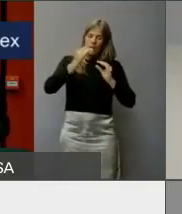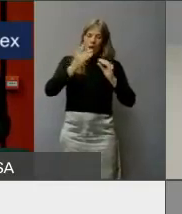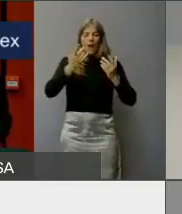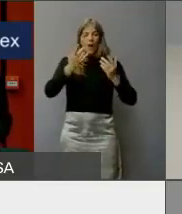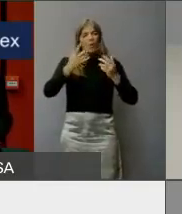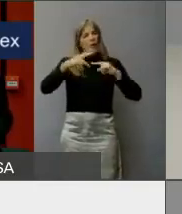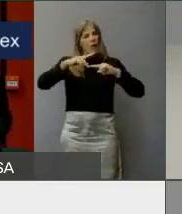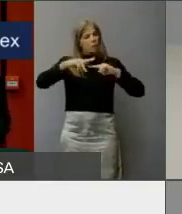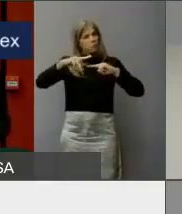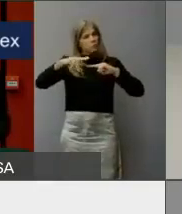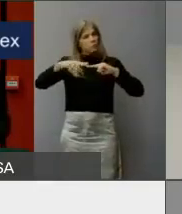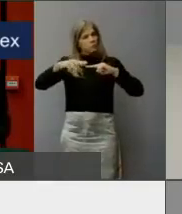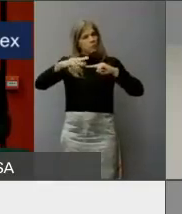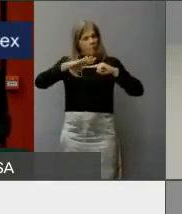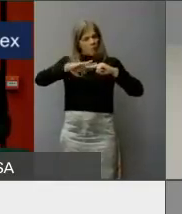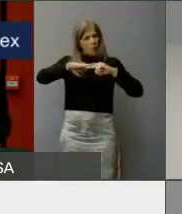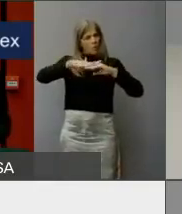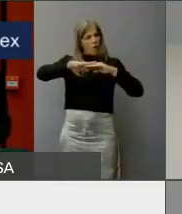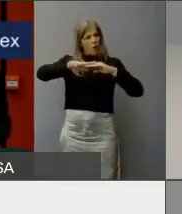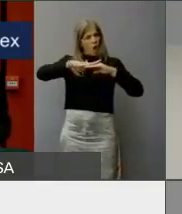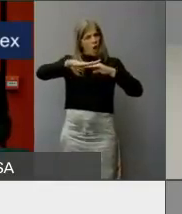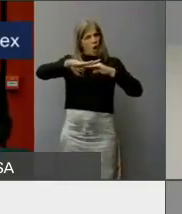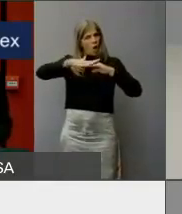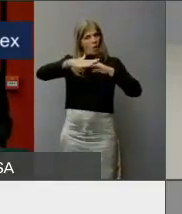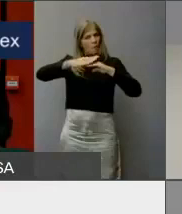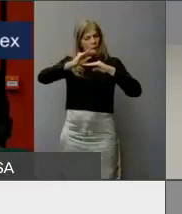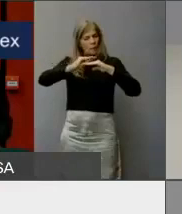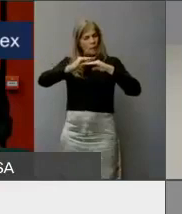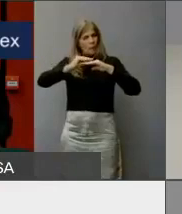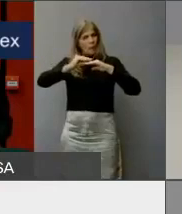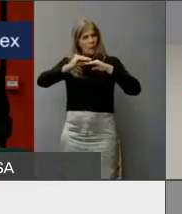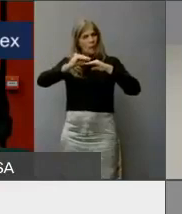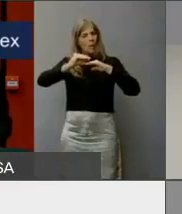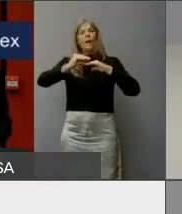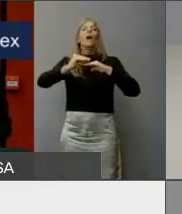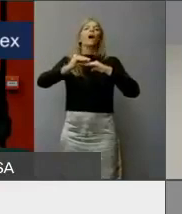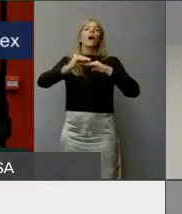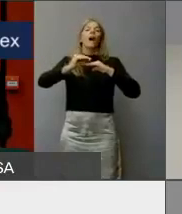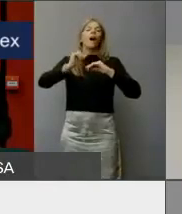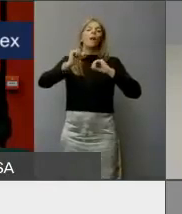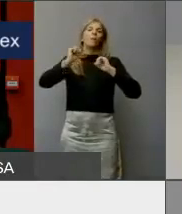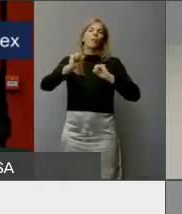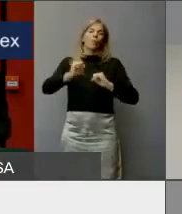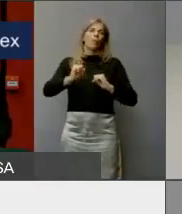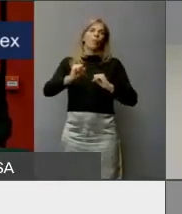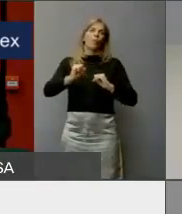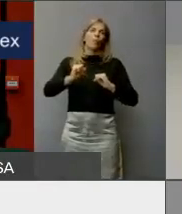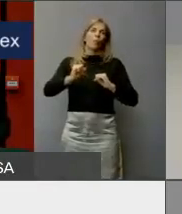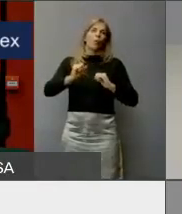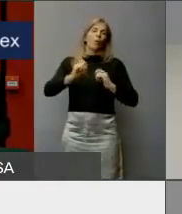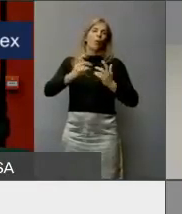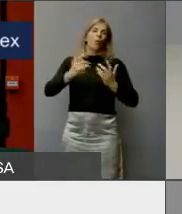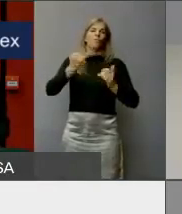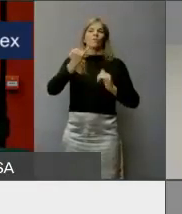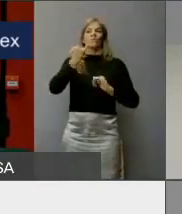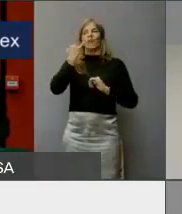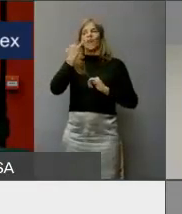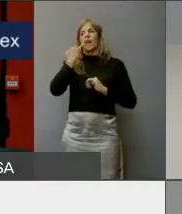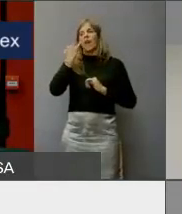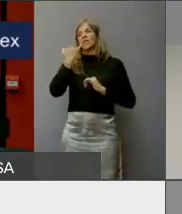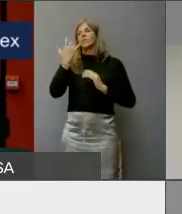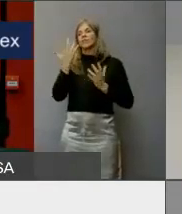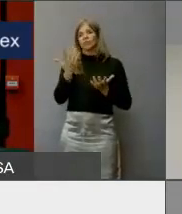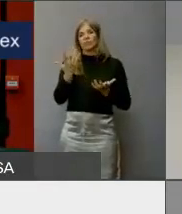e sopra i mattoni antichi e questo diciamo può determinare può